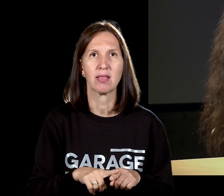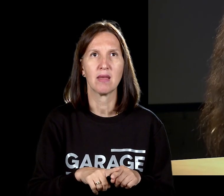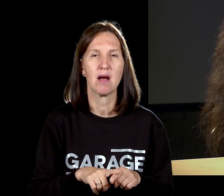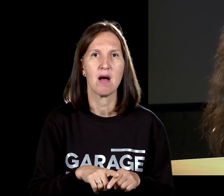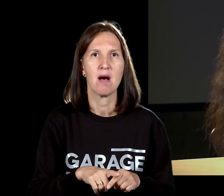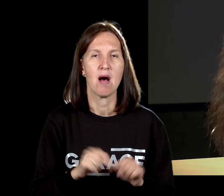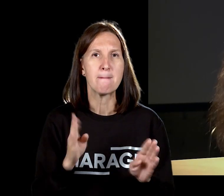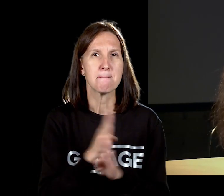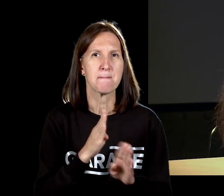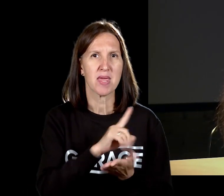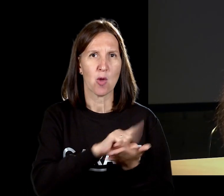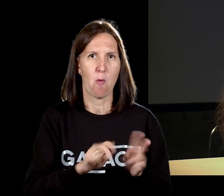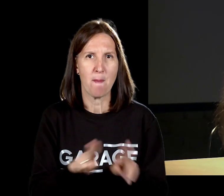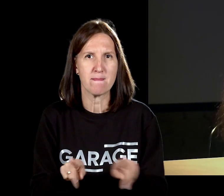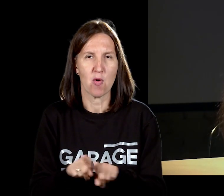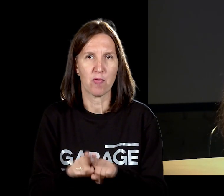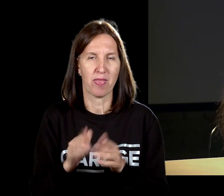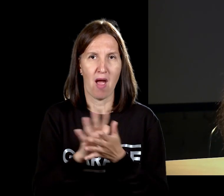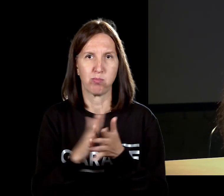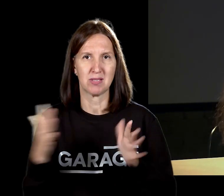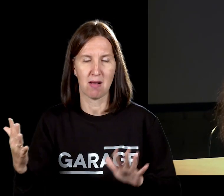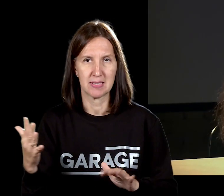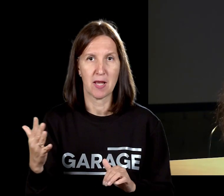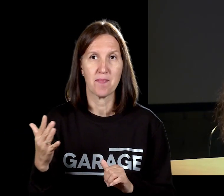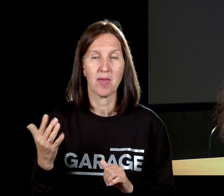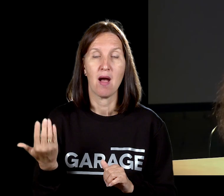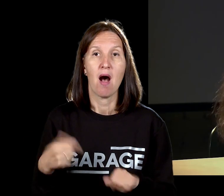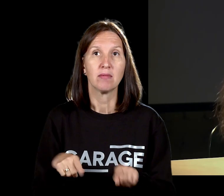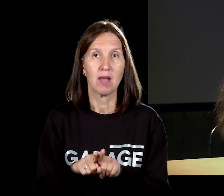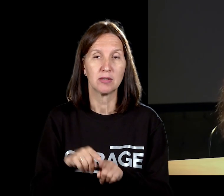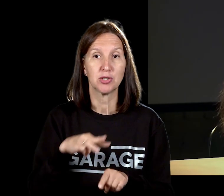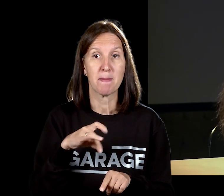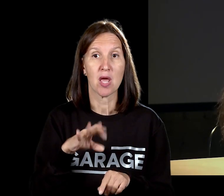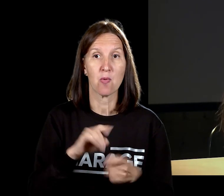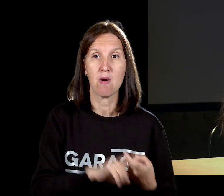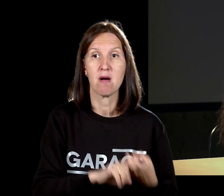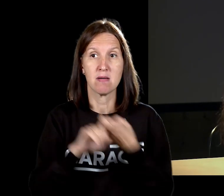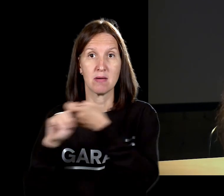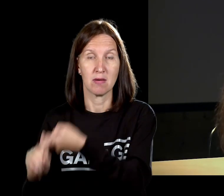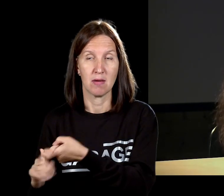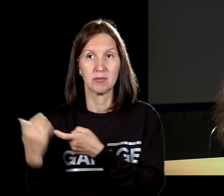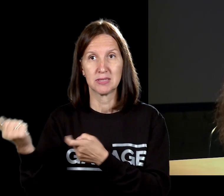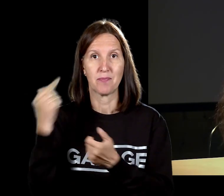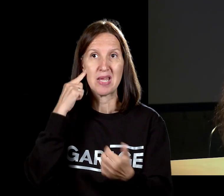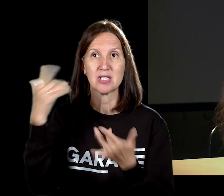абстракцией. Эту линию Миро связывает с сюрреализмом, как бы с направлением, постоянным участником